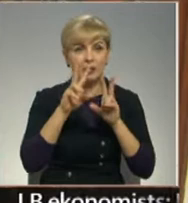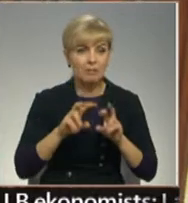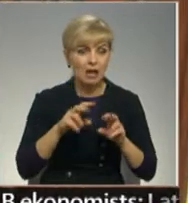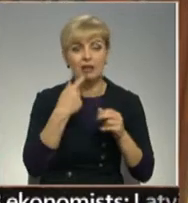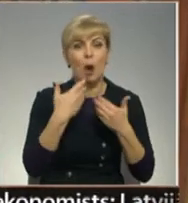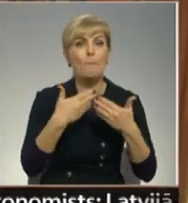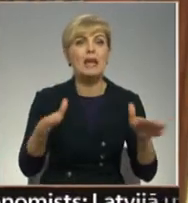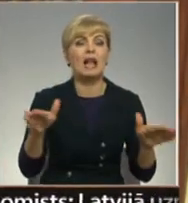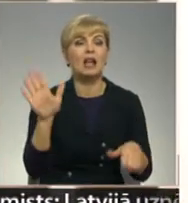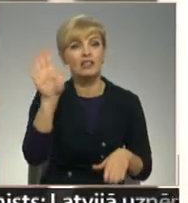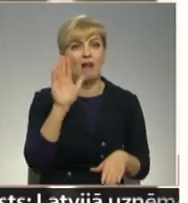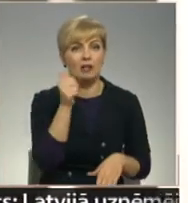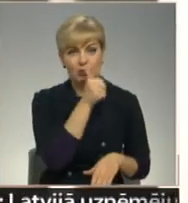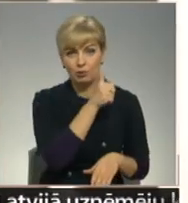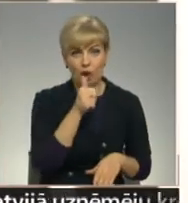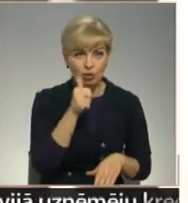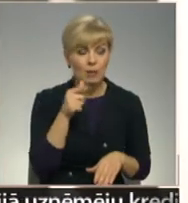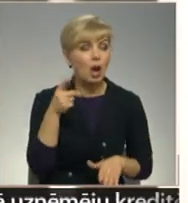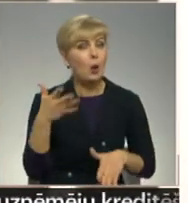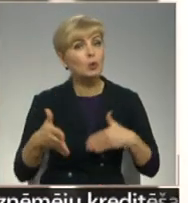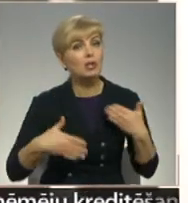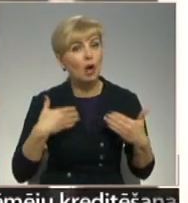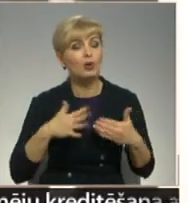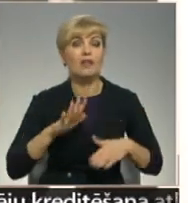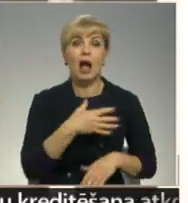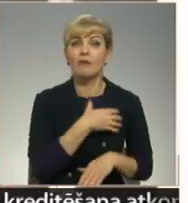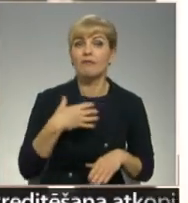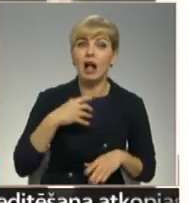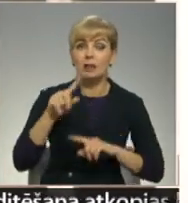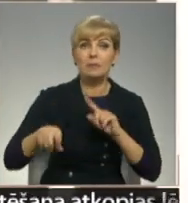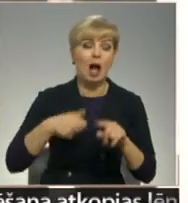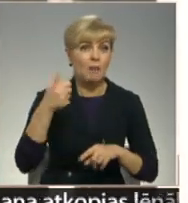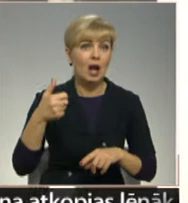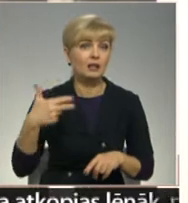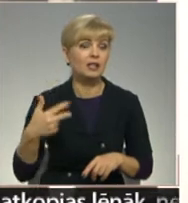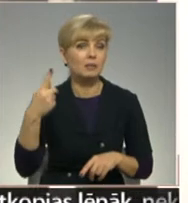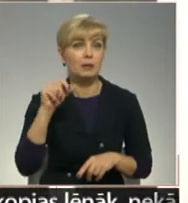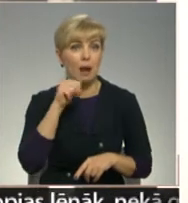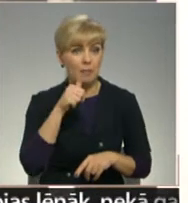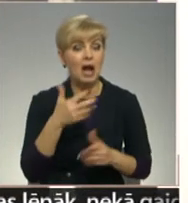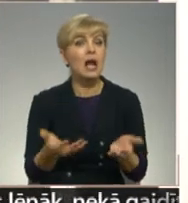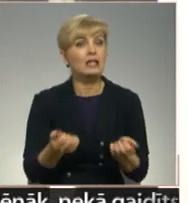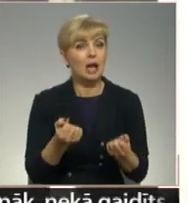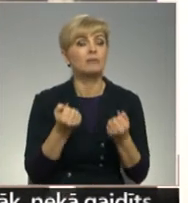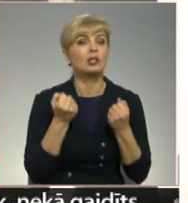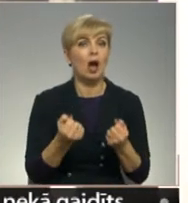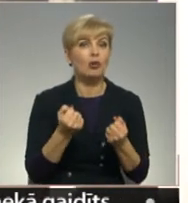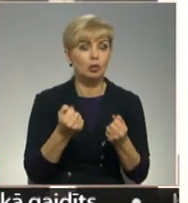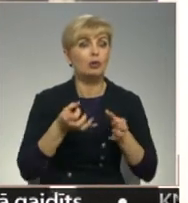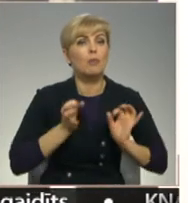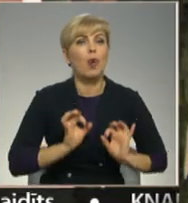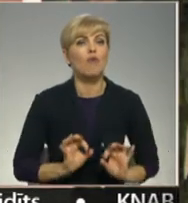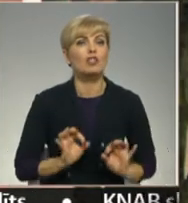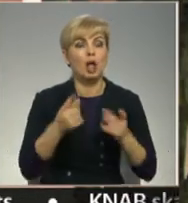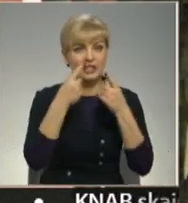pielaides valsts noslēpumam. Viņš pauž bažas, vai valdība nākamā gada 31. maijā saņems saturīgu un profesionālu